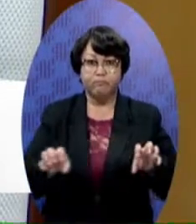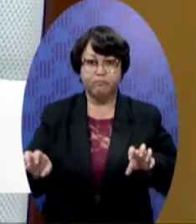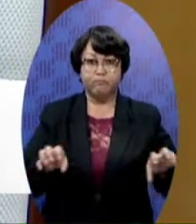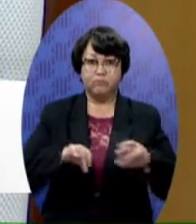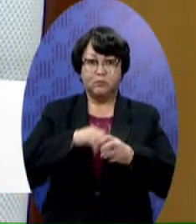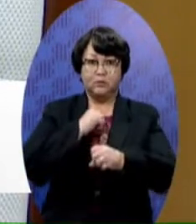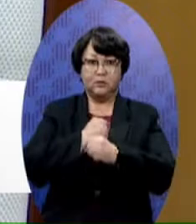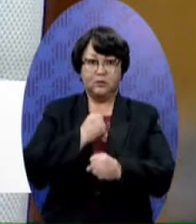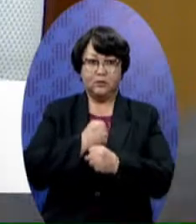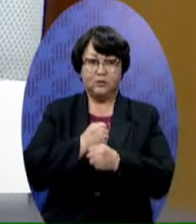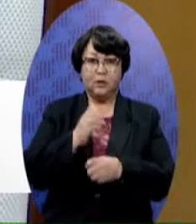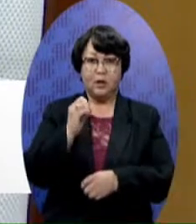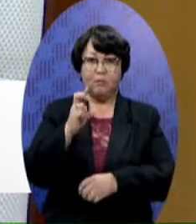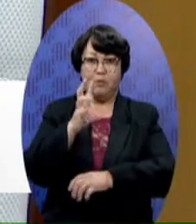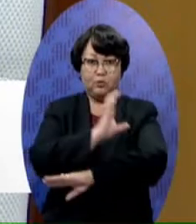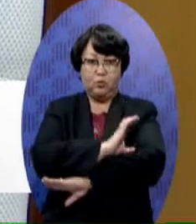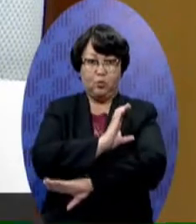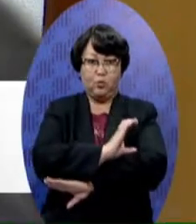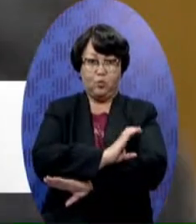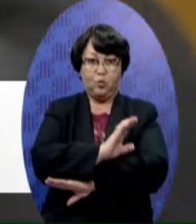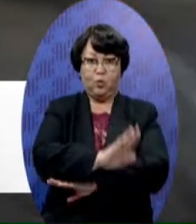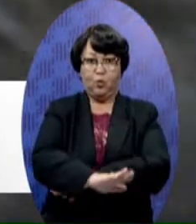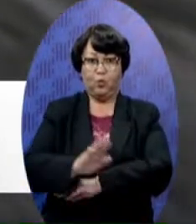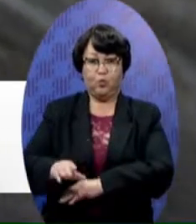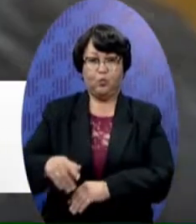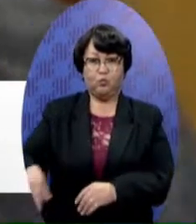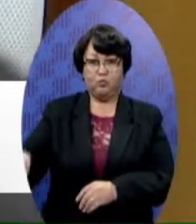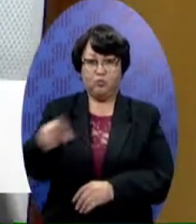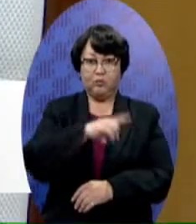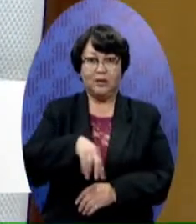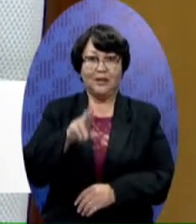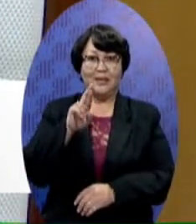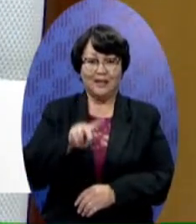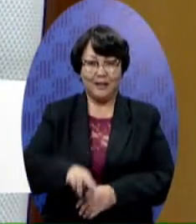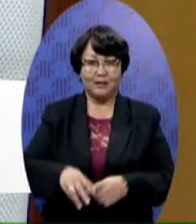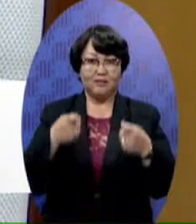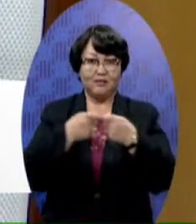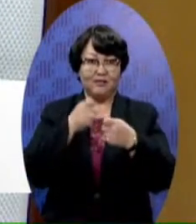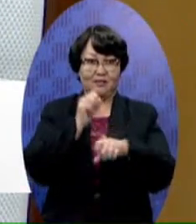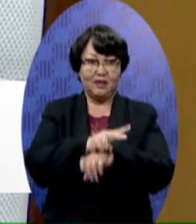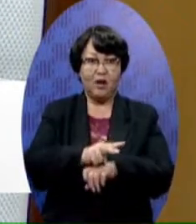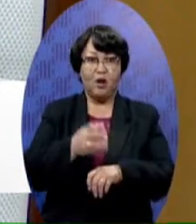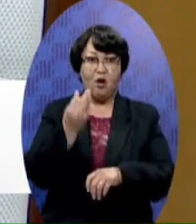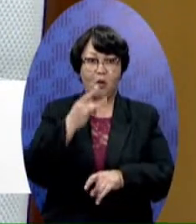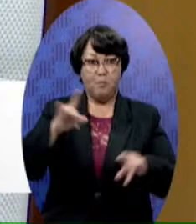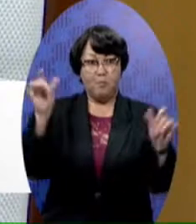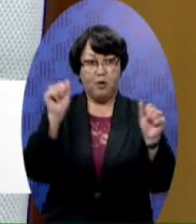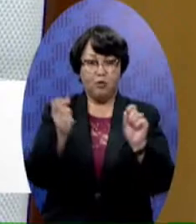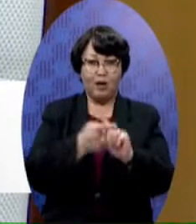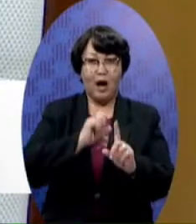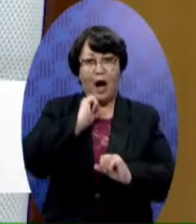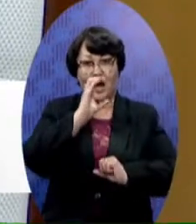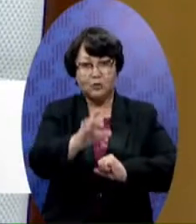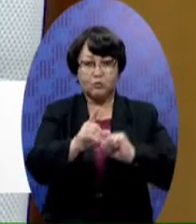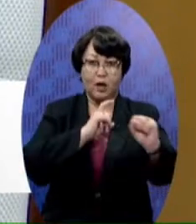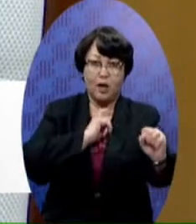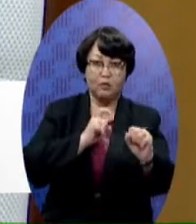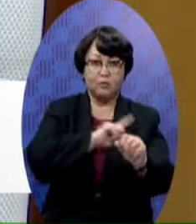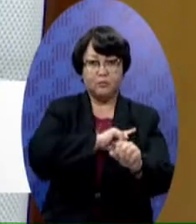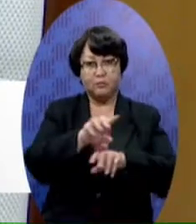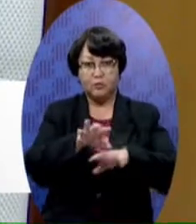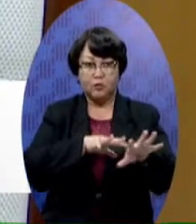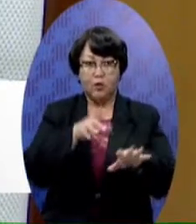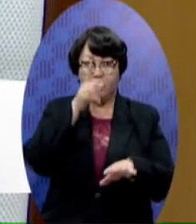За ерөнхий боловсруулалтын сургуулийн сурагчдын дунд ялтын ойг өгсөн асуулт хариултын уралдаан Орос хэлний олимпиадуудыг